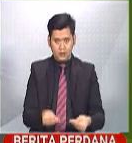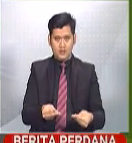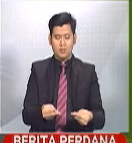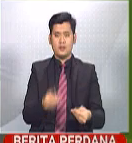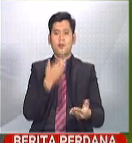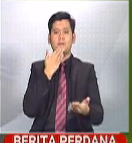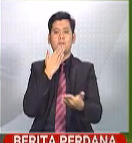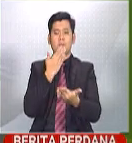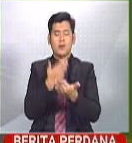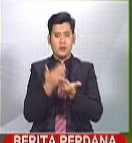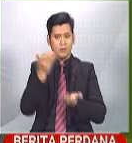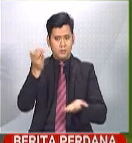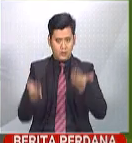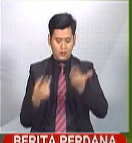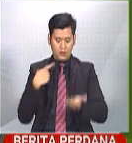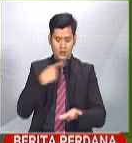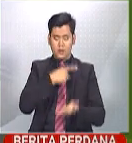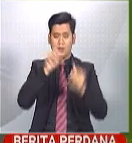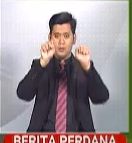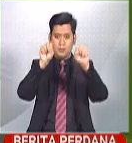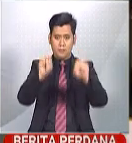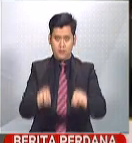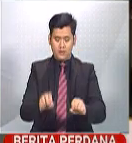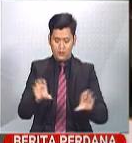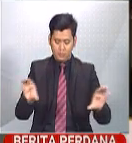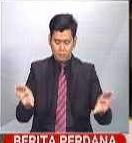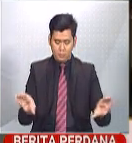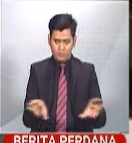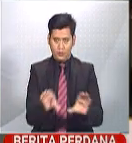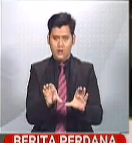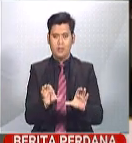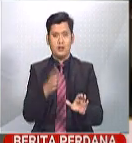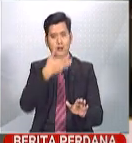sebaik mungkin, definitely kita akan pergi ke jauh lah.